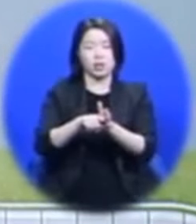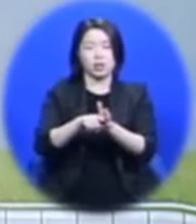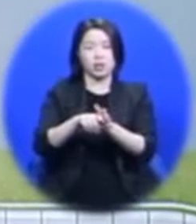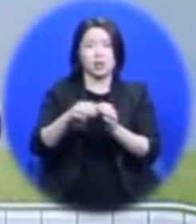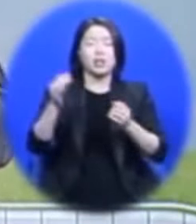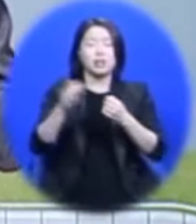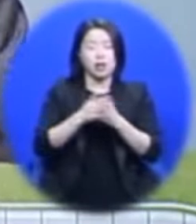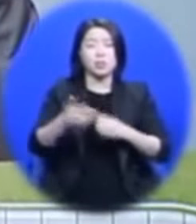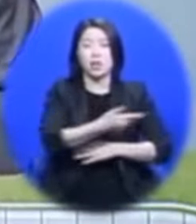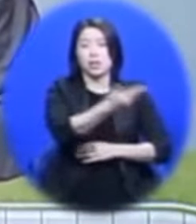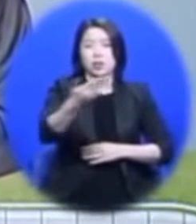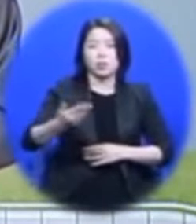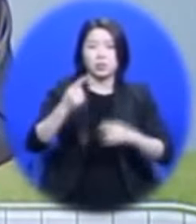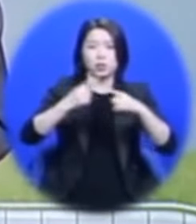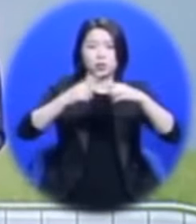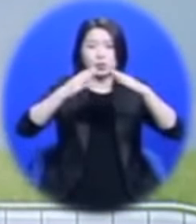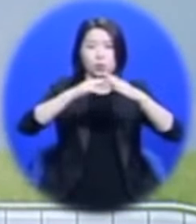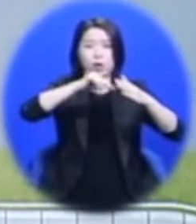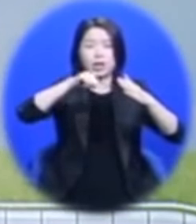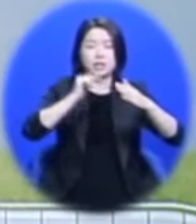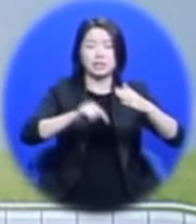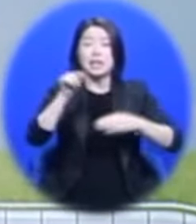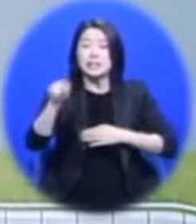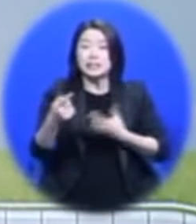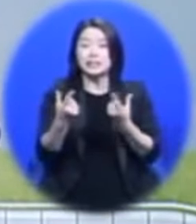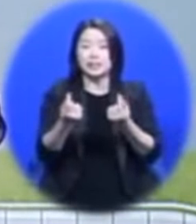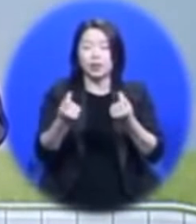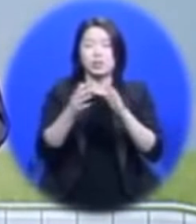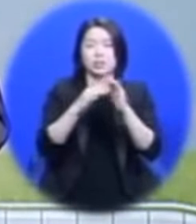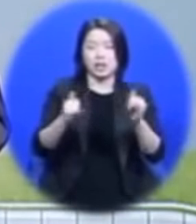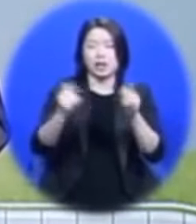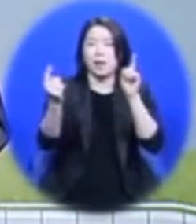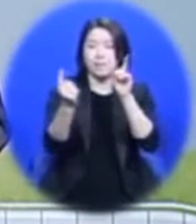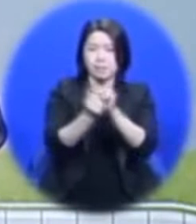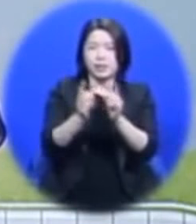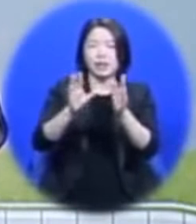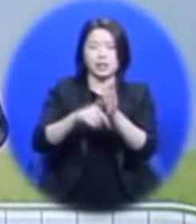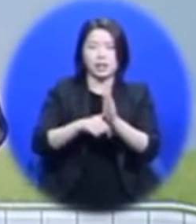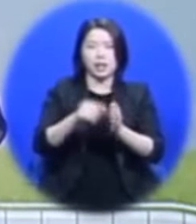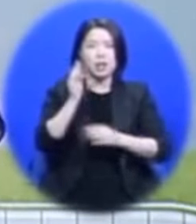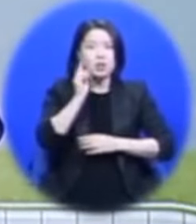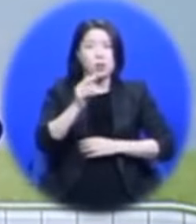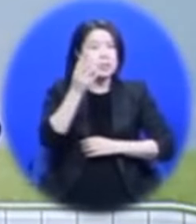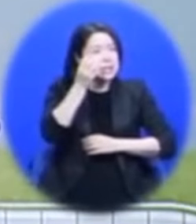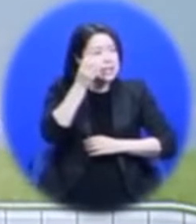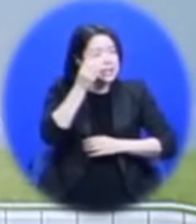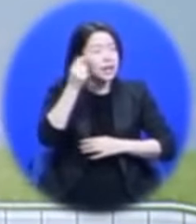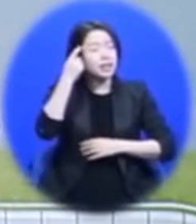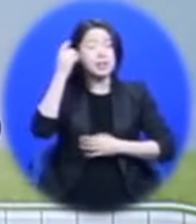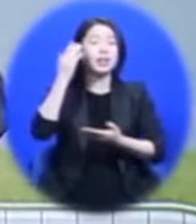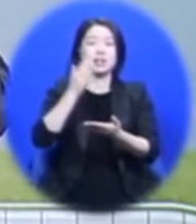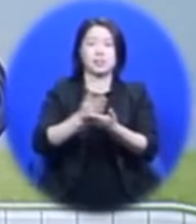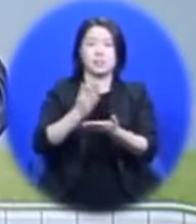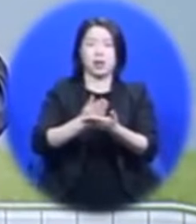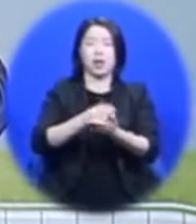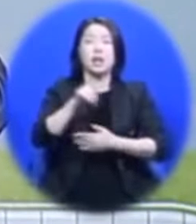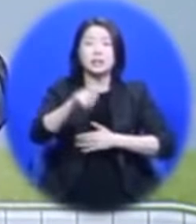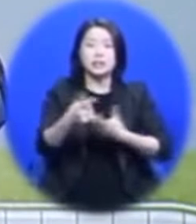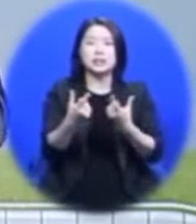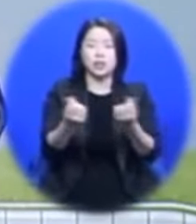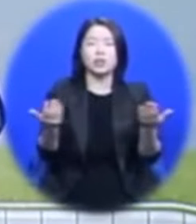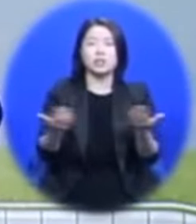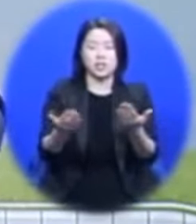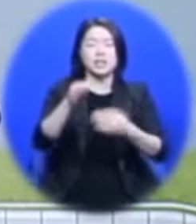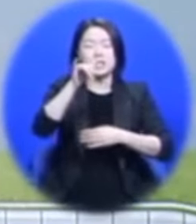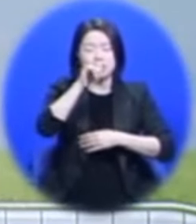여러분들이 교회 안에서 혹시 그와 같은 사람을 만날 때 너무 이상하게만 생각하지 않으시기를 바랍니다. 그런 일이